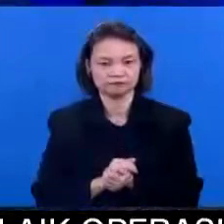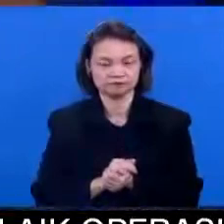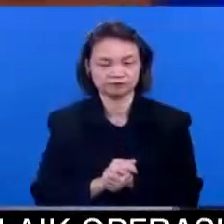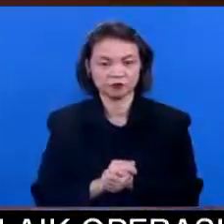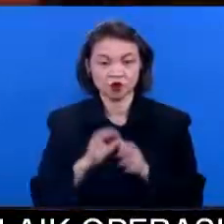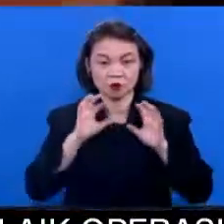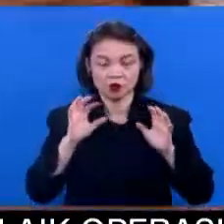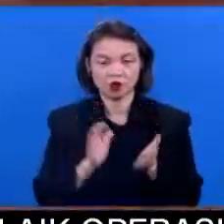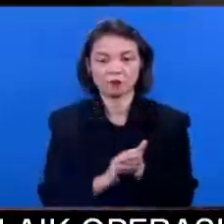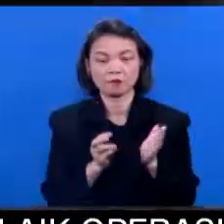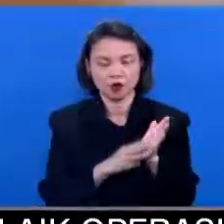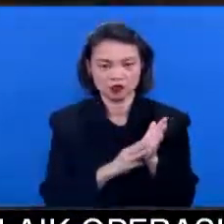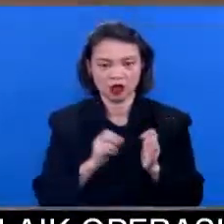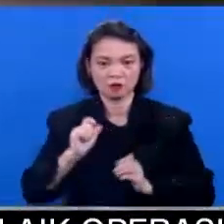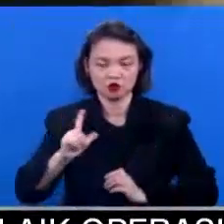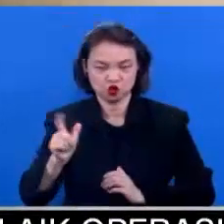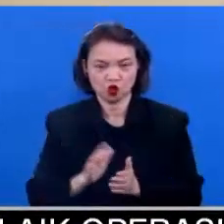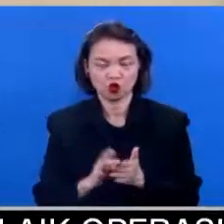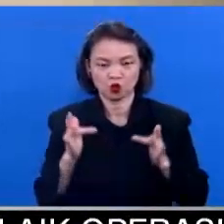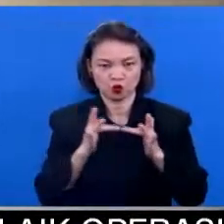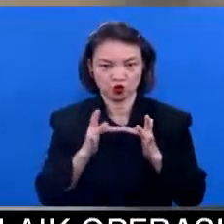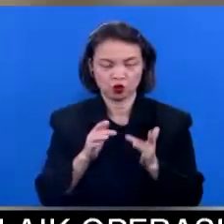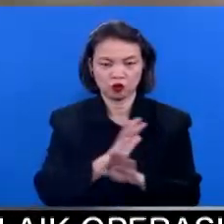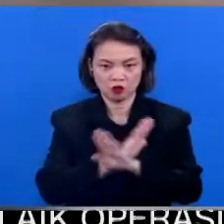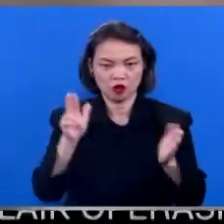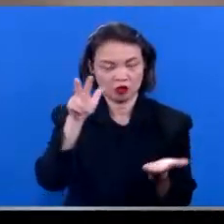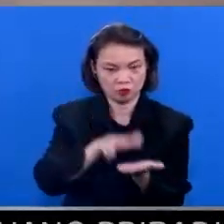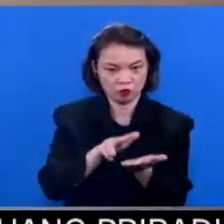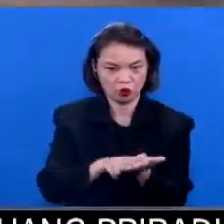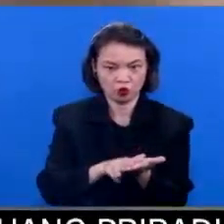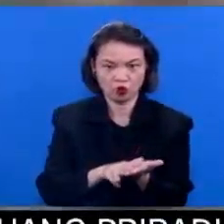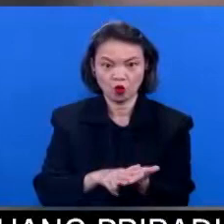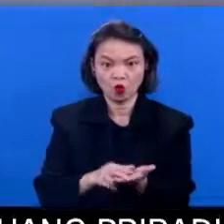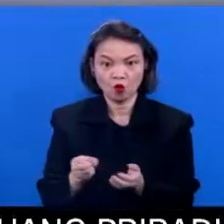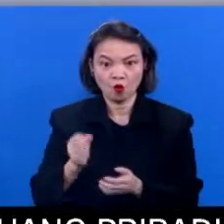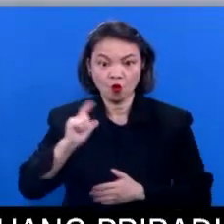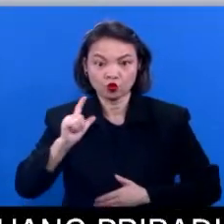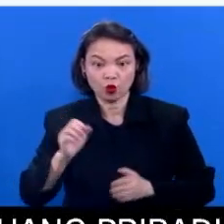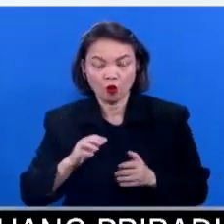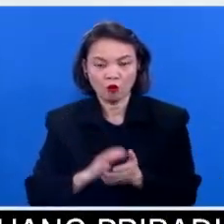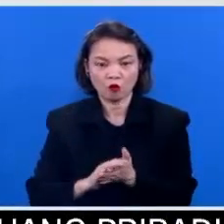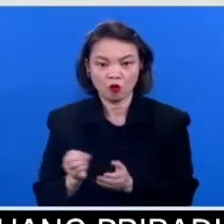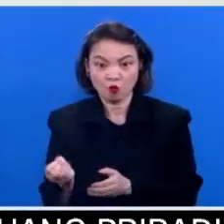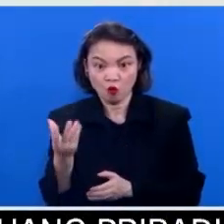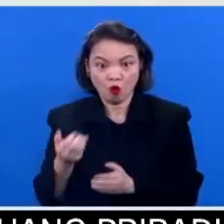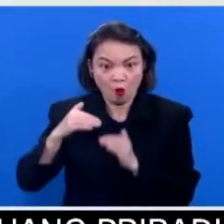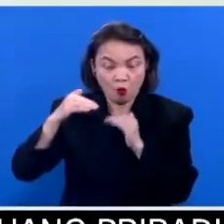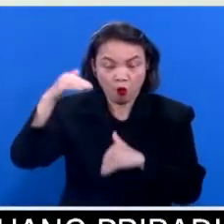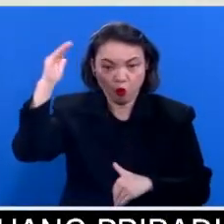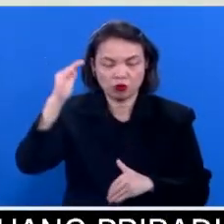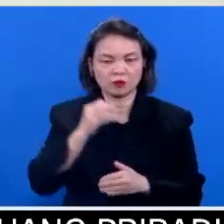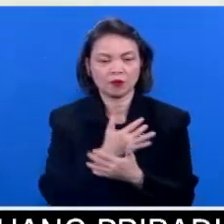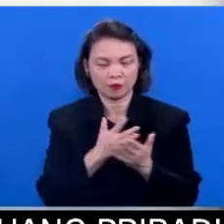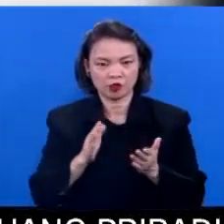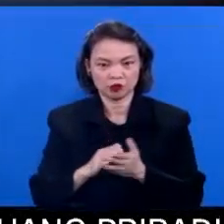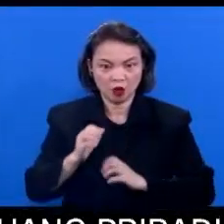Maraknya kasus pinjaman online atau pinjol ilegal yang membuat orang terjerat utang berbunga tinggi membuat pemerintah akhirnya bergerak memberantas pinjol